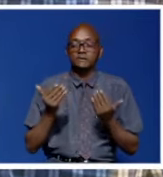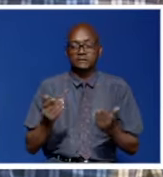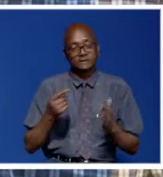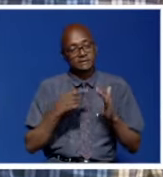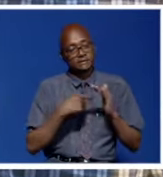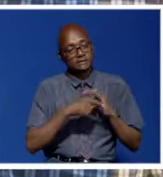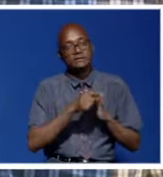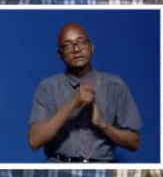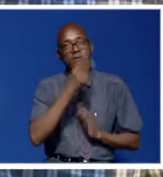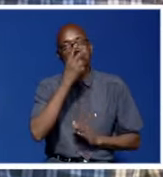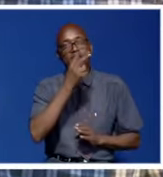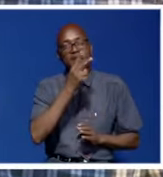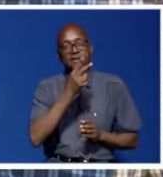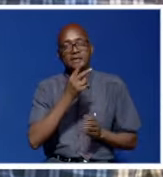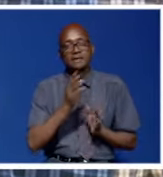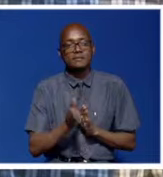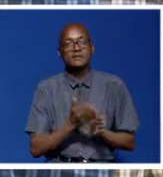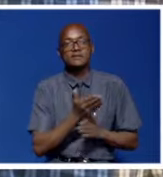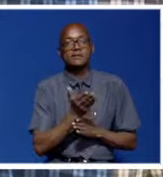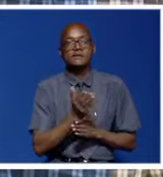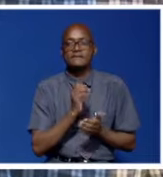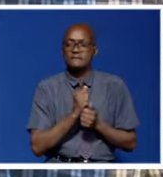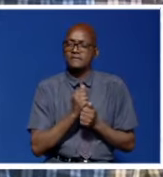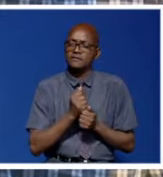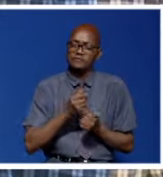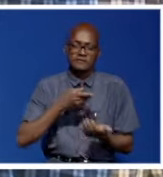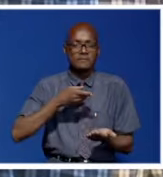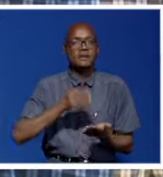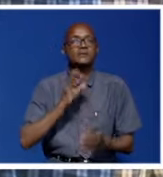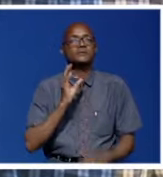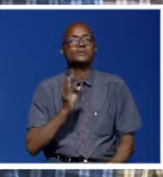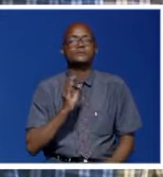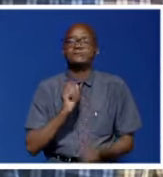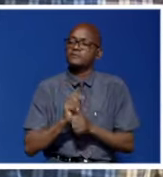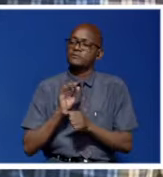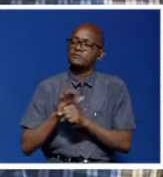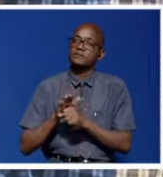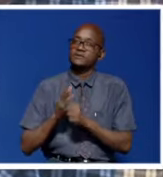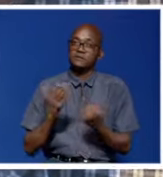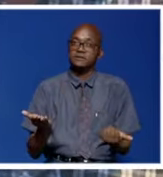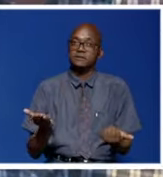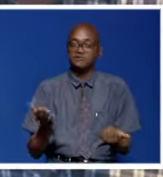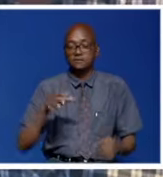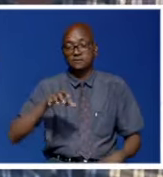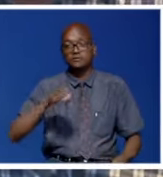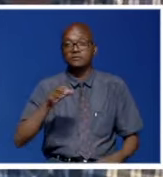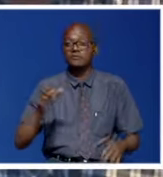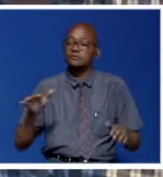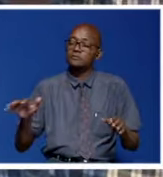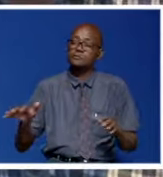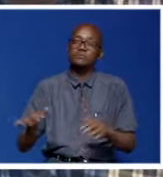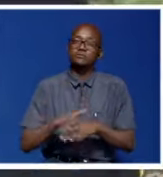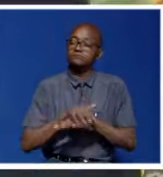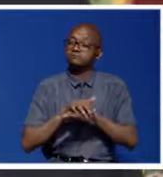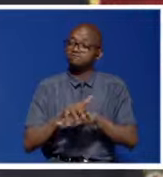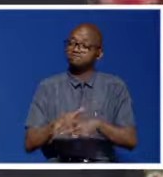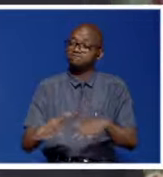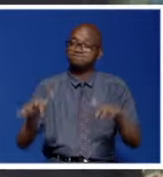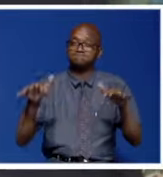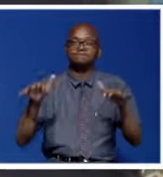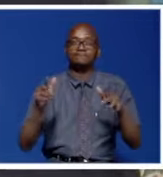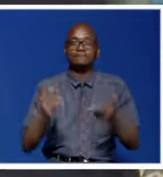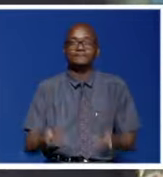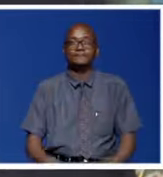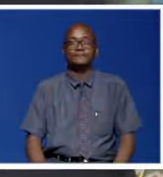ndani kuangalia maandalizi mengine. Vitu viko bei nzuri na vitu ni vingi. Soko limejaa vitu, alhamdulillah.